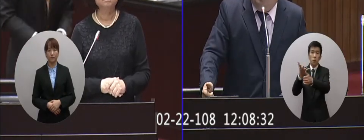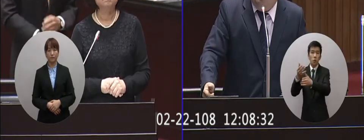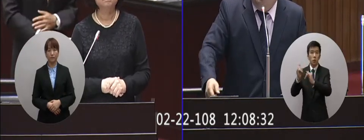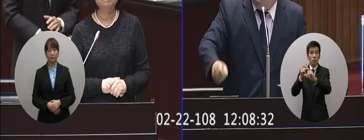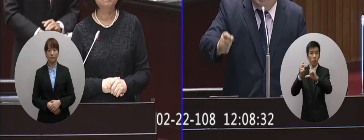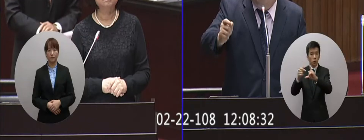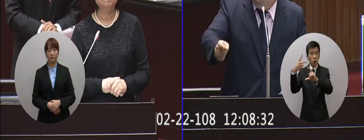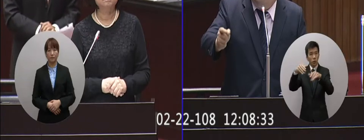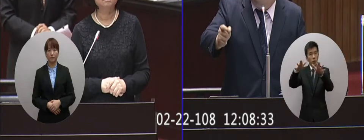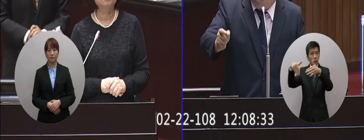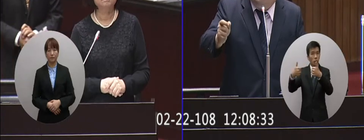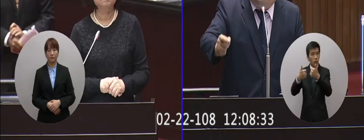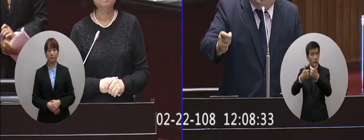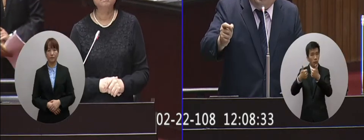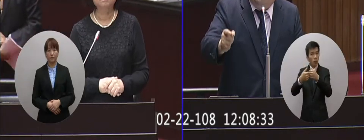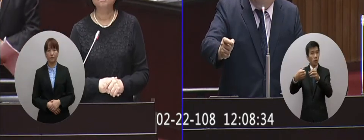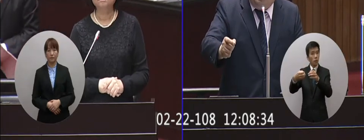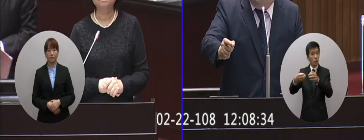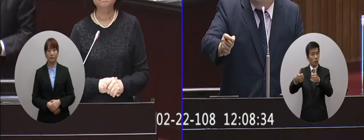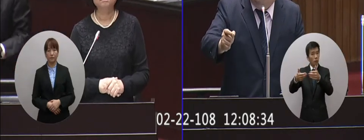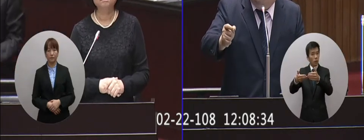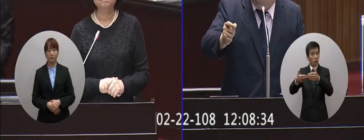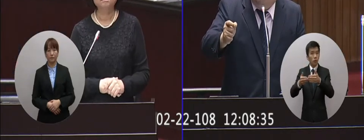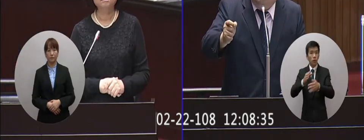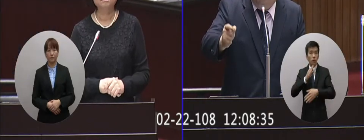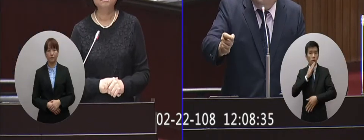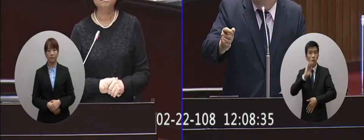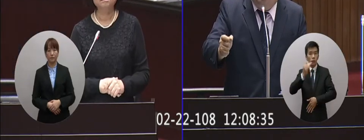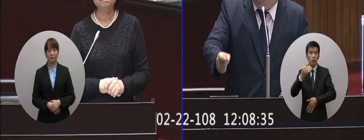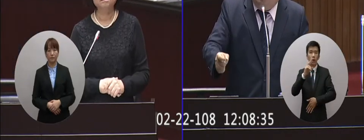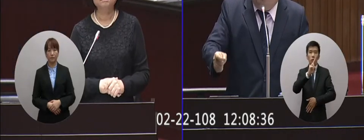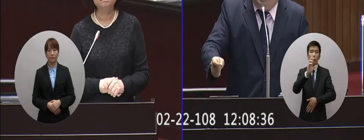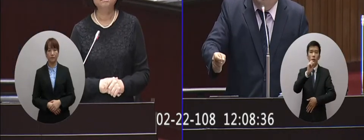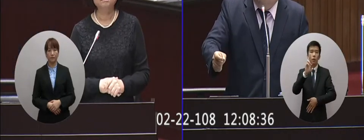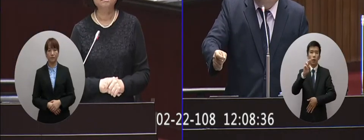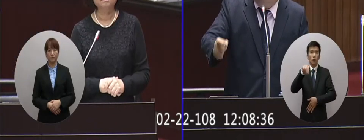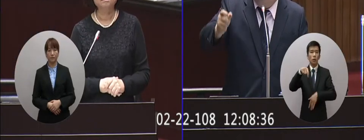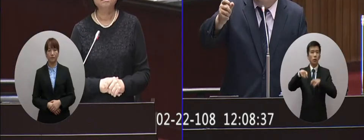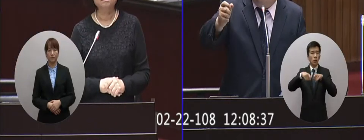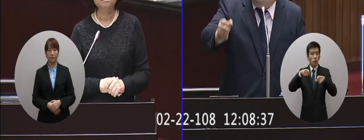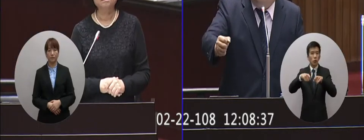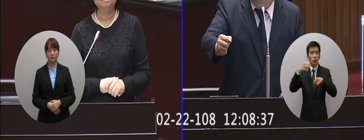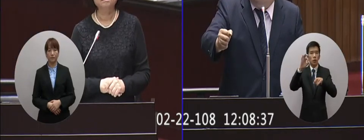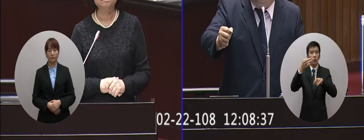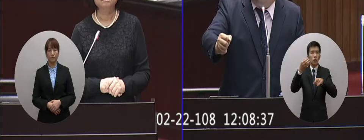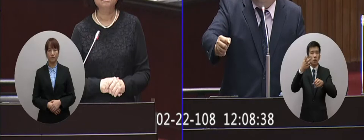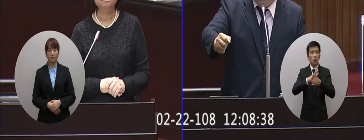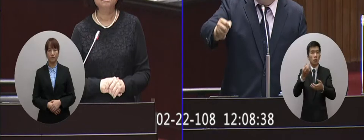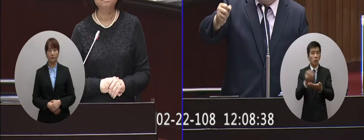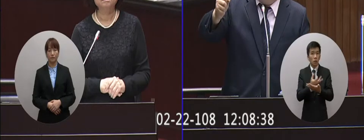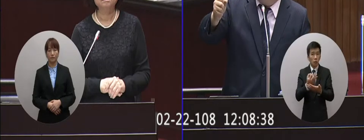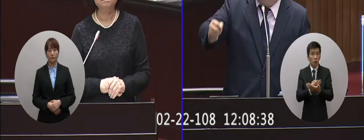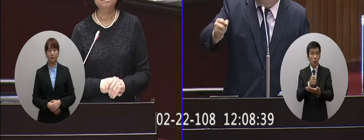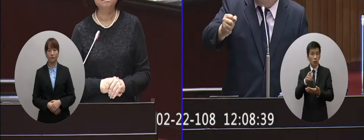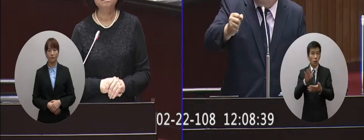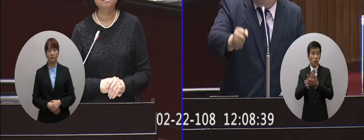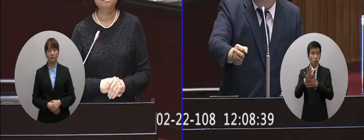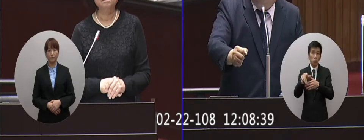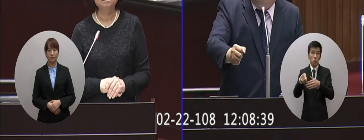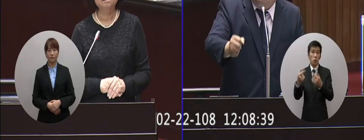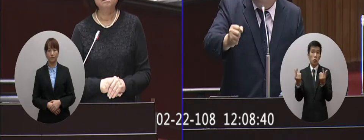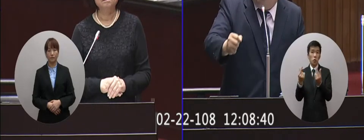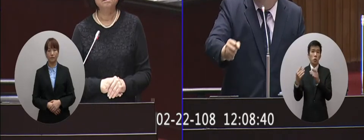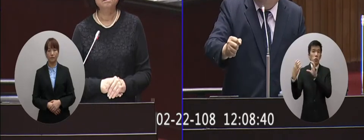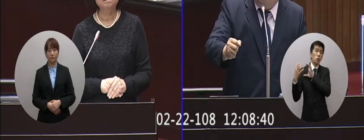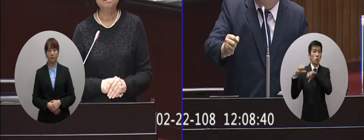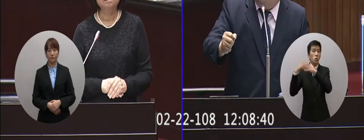做一个媒合。啊，我们的这个 USR 计划，你经费不足的话， 你会把整个计划的责任丢到了地方的一个